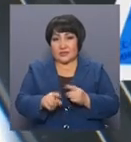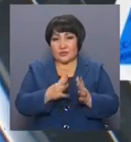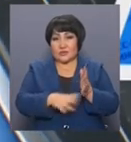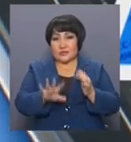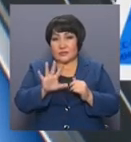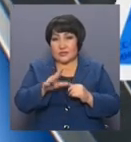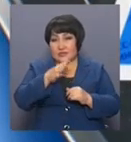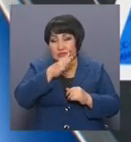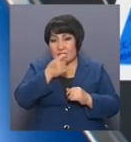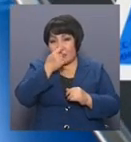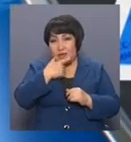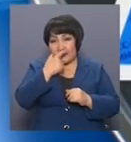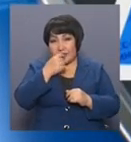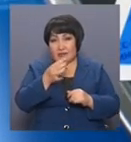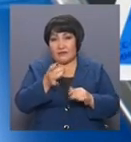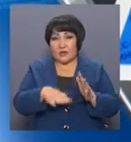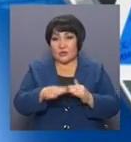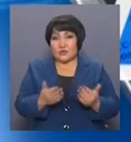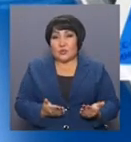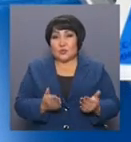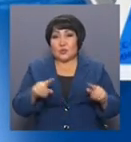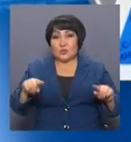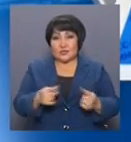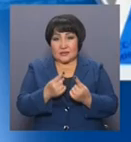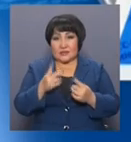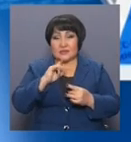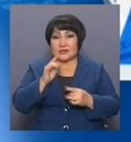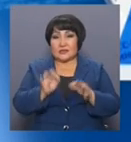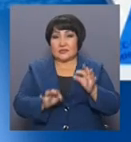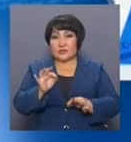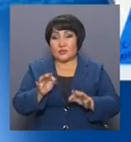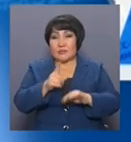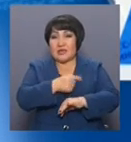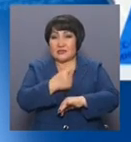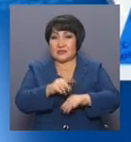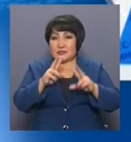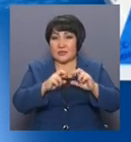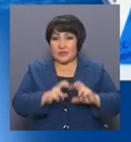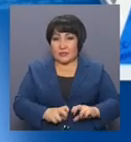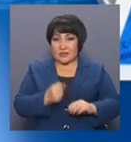Панфилов ауданының тұрғыны ұсталды. Қазіргі уақытта сот медициналық сараптамалар тағайындалды.